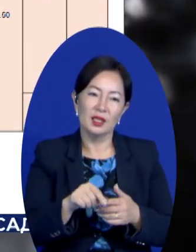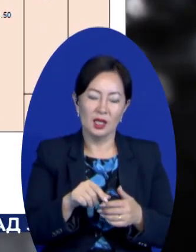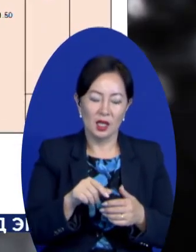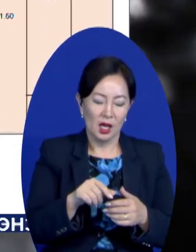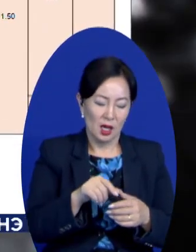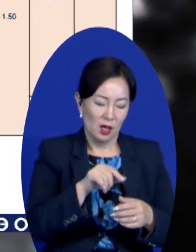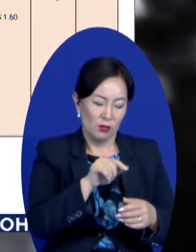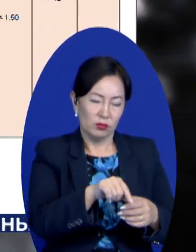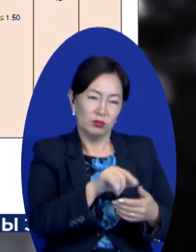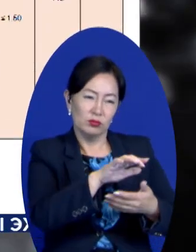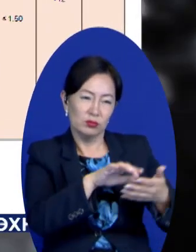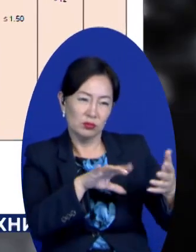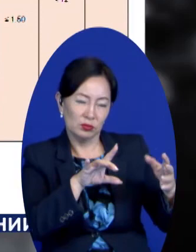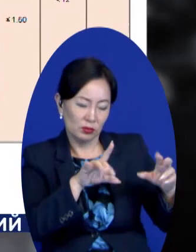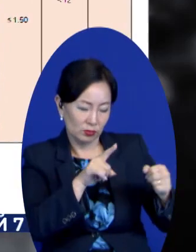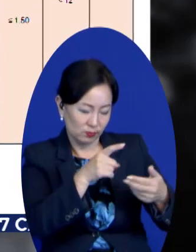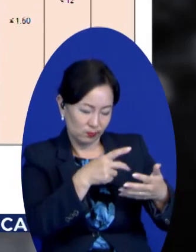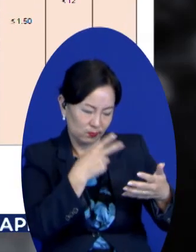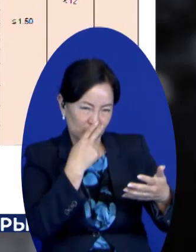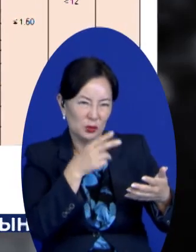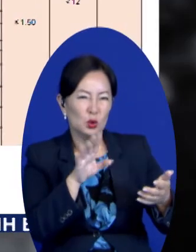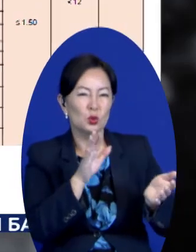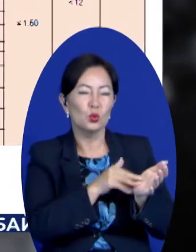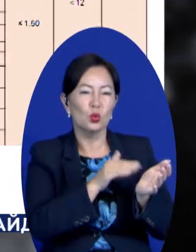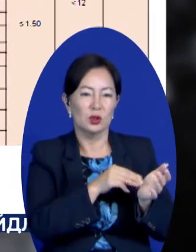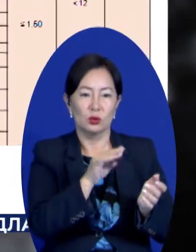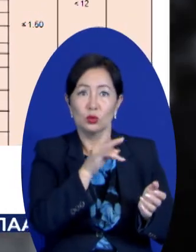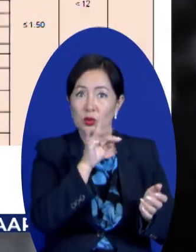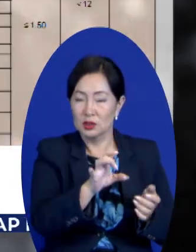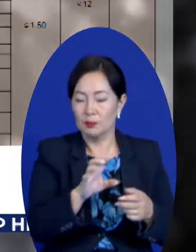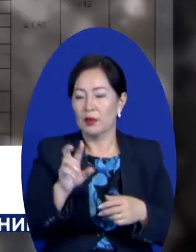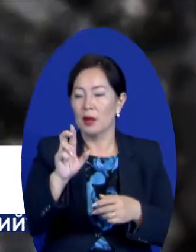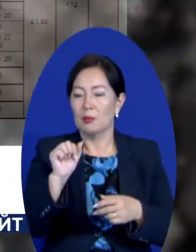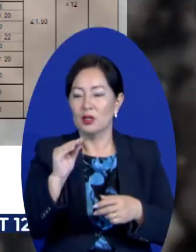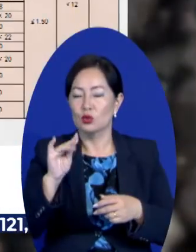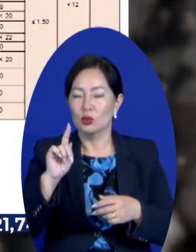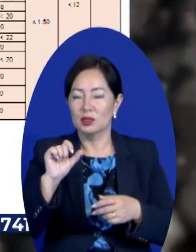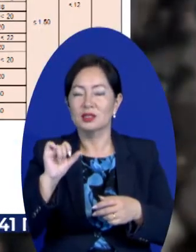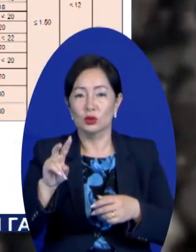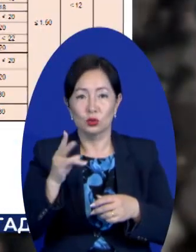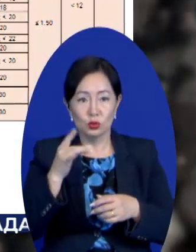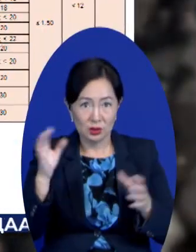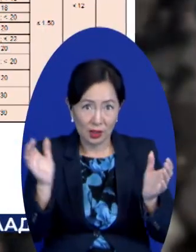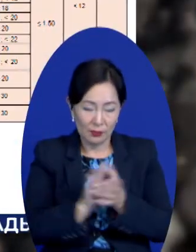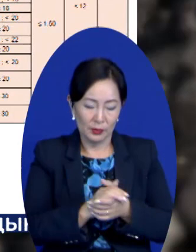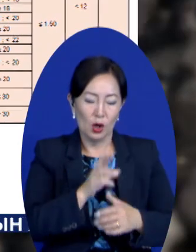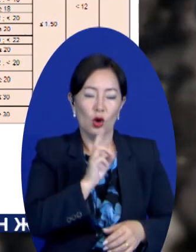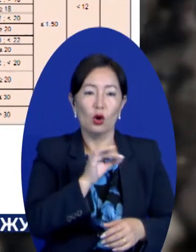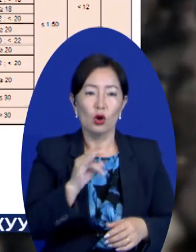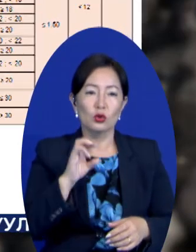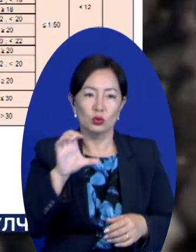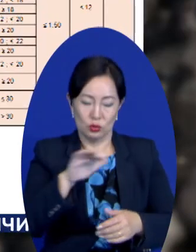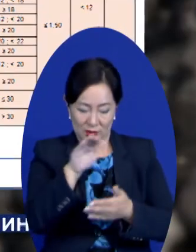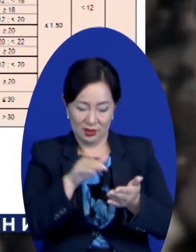төрөлд хуваагддаг байсан. Тэгэхээр энэ маань одоо түүхий болон баяжуулагдсан нүүрс нийлээд гэсэн үг. Тэгэхээр кокс чих нүүрсний жишээлбэл ганцхан стандарт